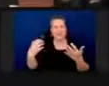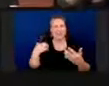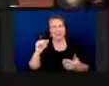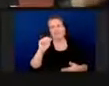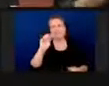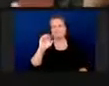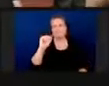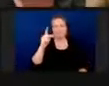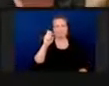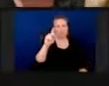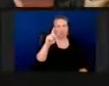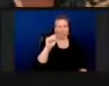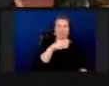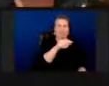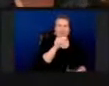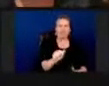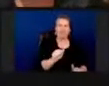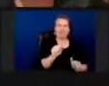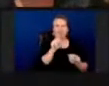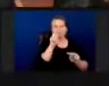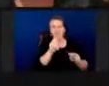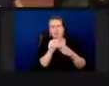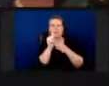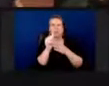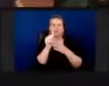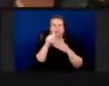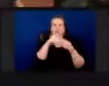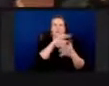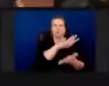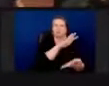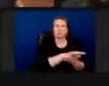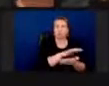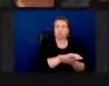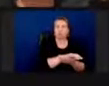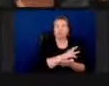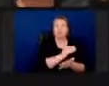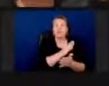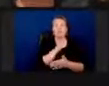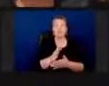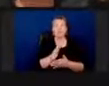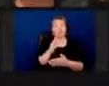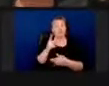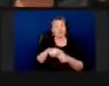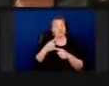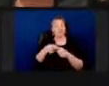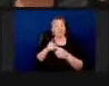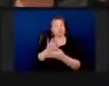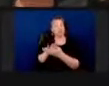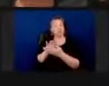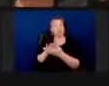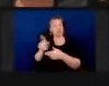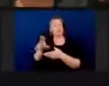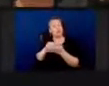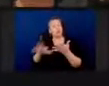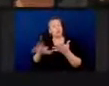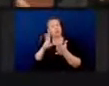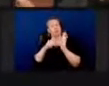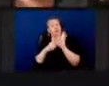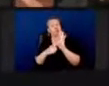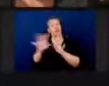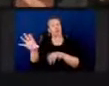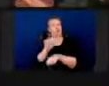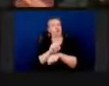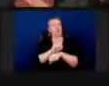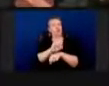wanaweza kuonyesha uongozi katika baadhi ya shule zao, alafu wanafunzi wataweza kuonyesha kazi